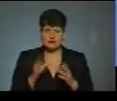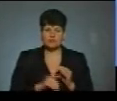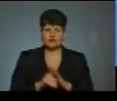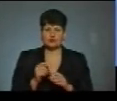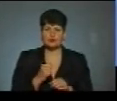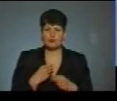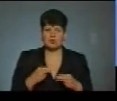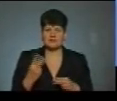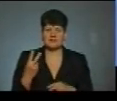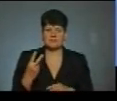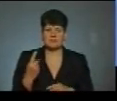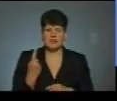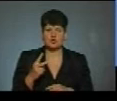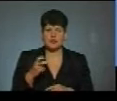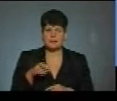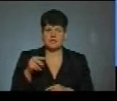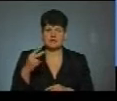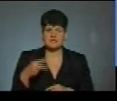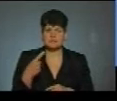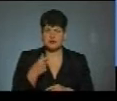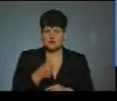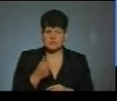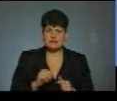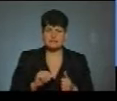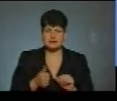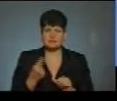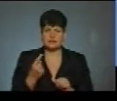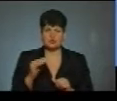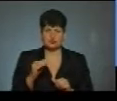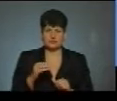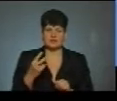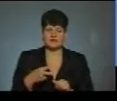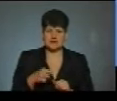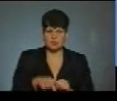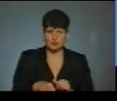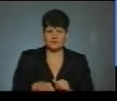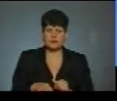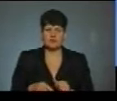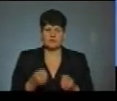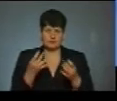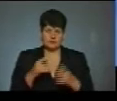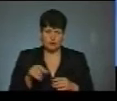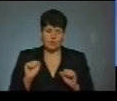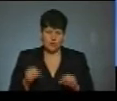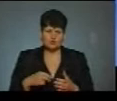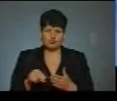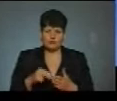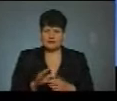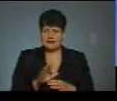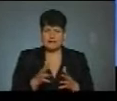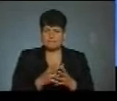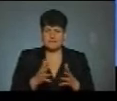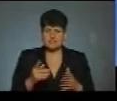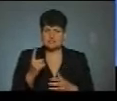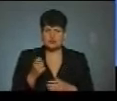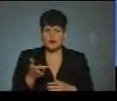1 липня 2021 року замість 1 жовтня 2020. Фізичні особи зможуть купити не більше 100